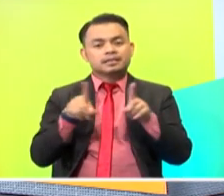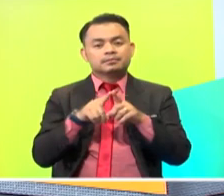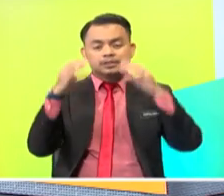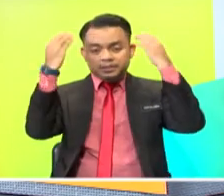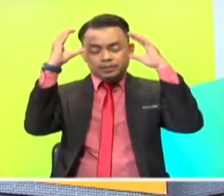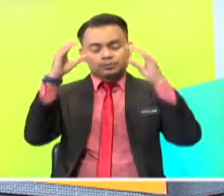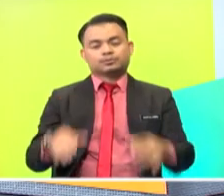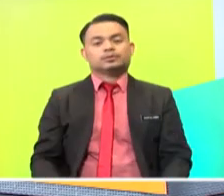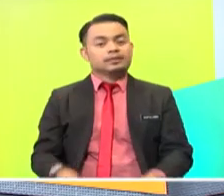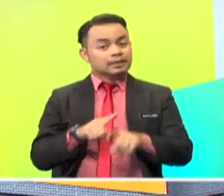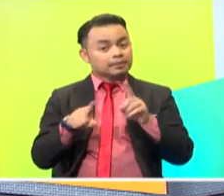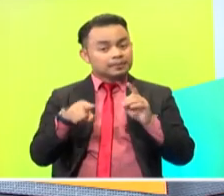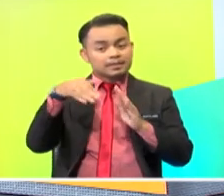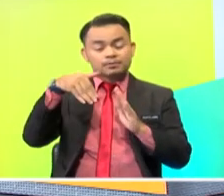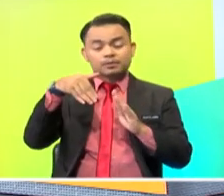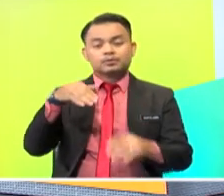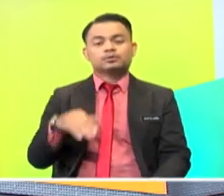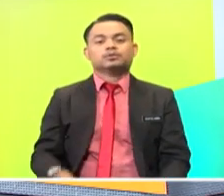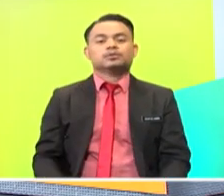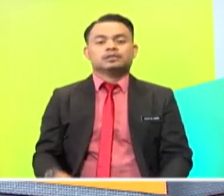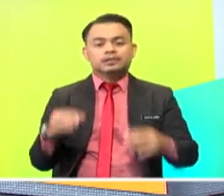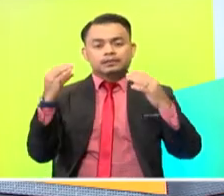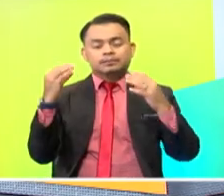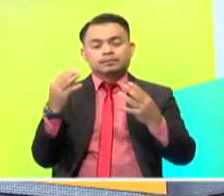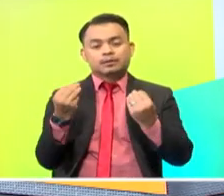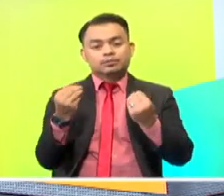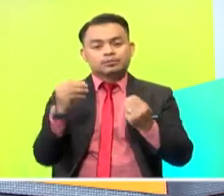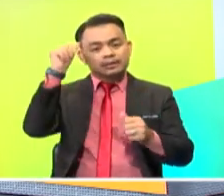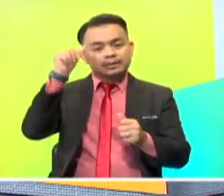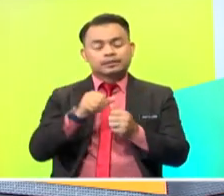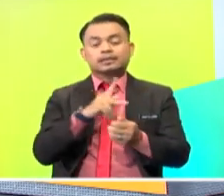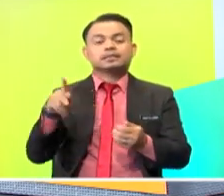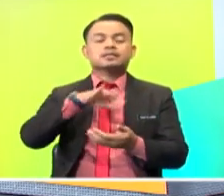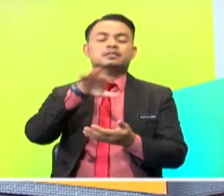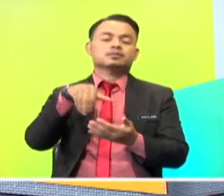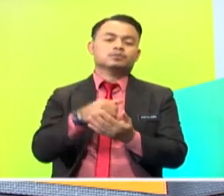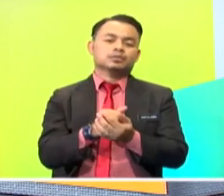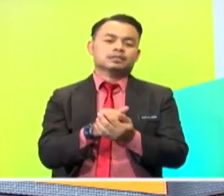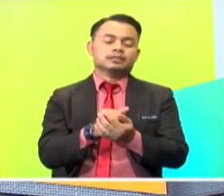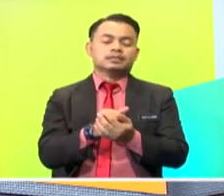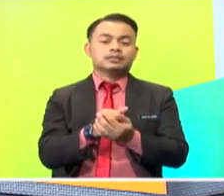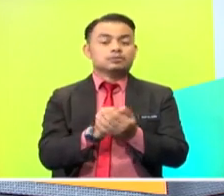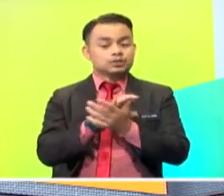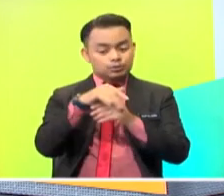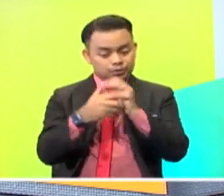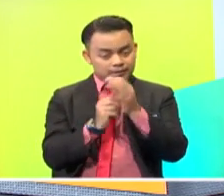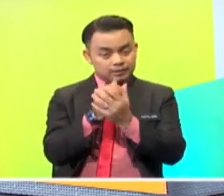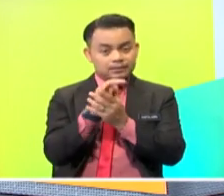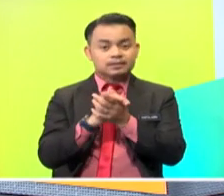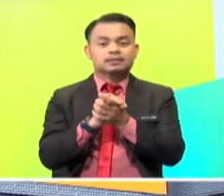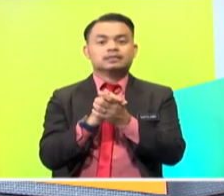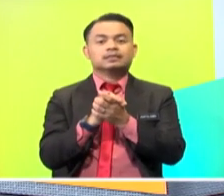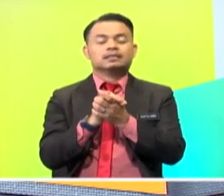Ingatkan semua Gasper Chase amalkan eh Sopian Dayeuh gerak-gerak cuti cuci tangan anda selalu kalau dia